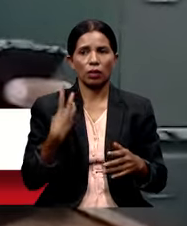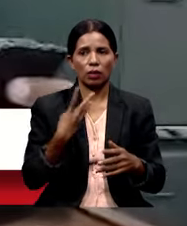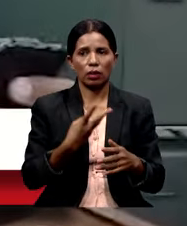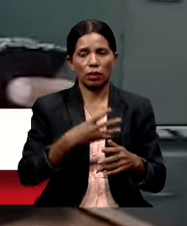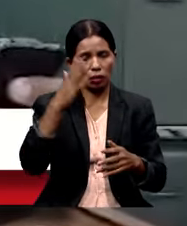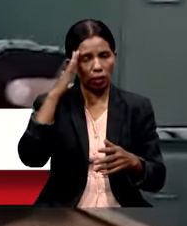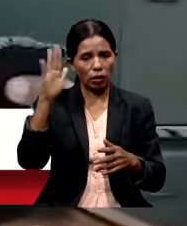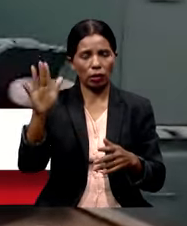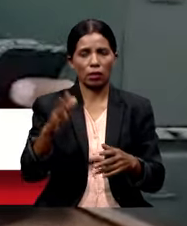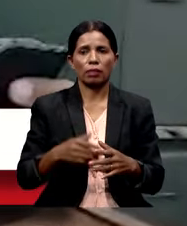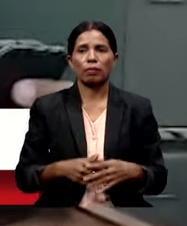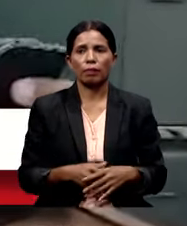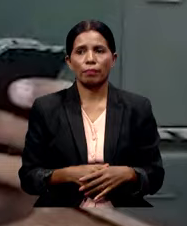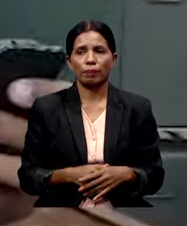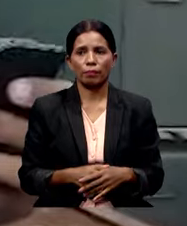ne kausane kusenero.